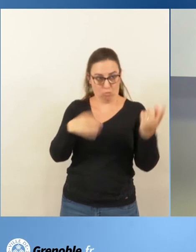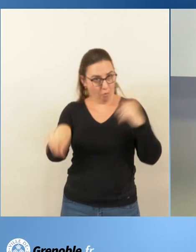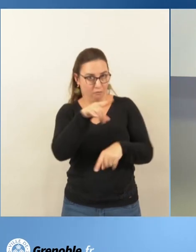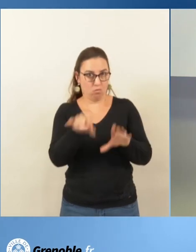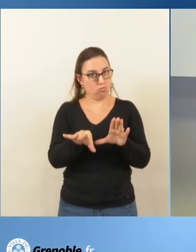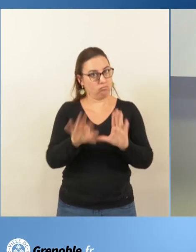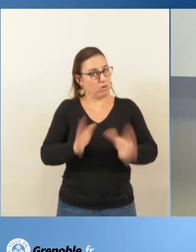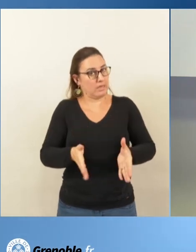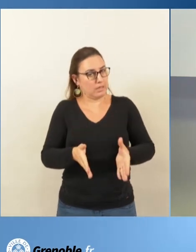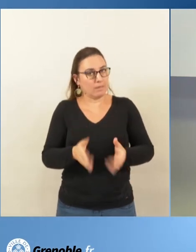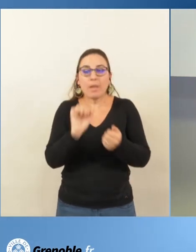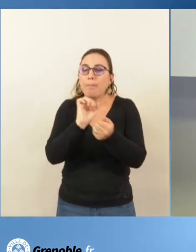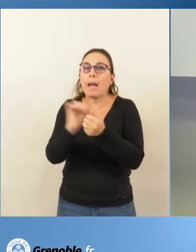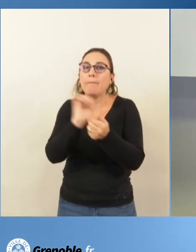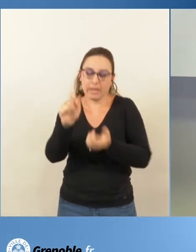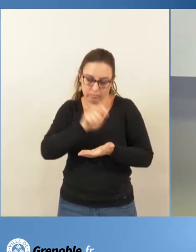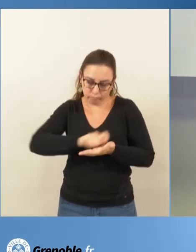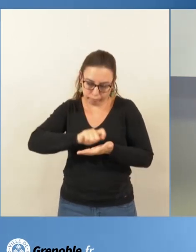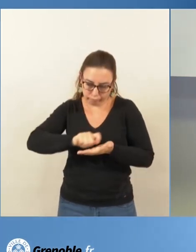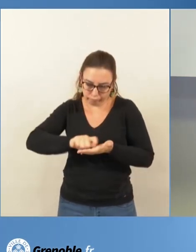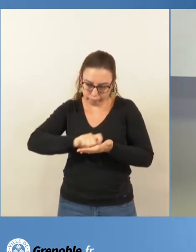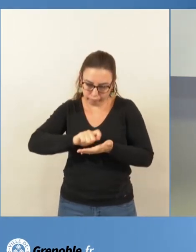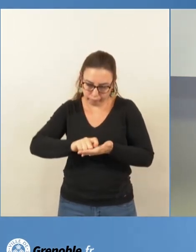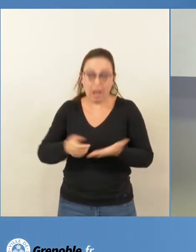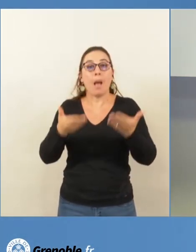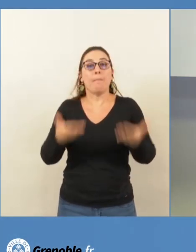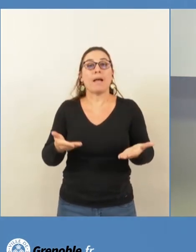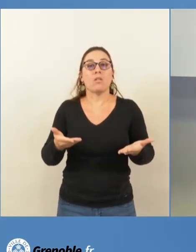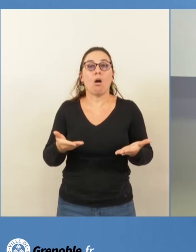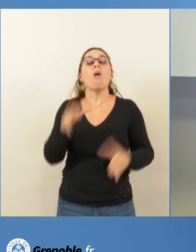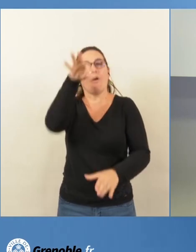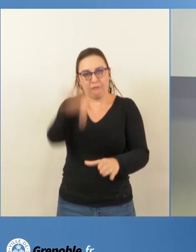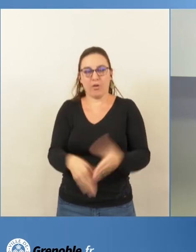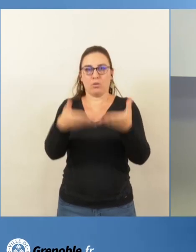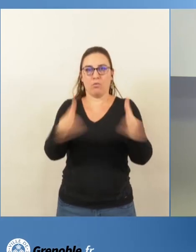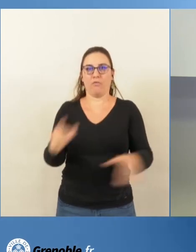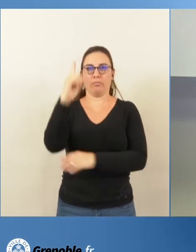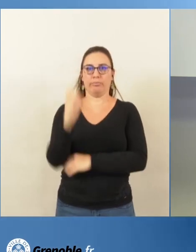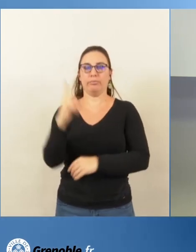sur votre petit papier et je déclare le scrutin ouvert